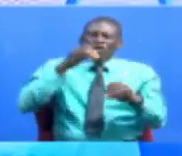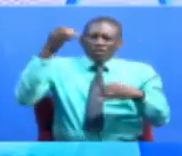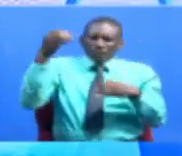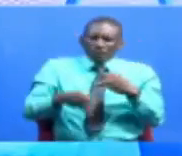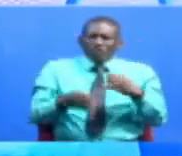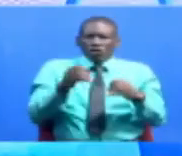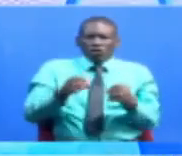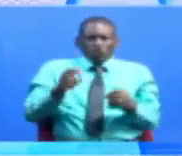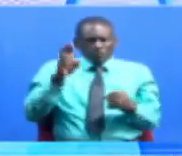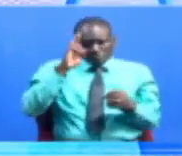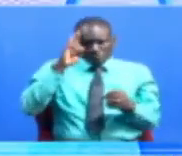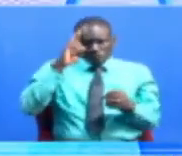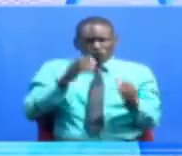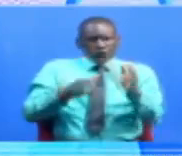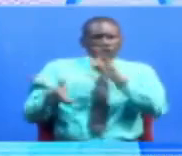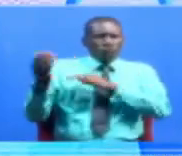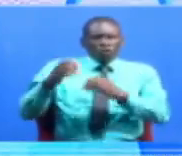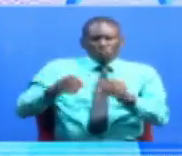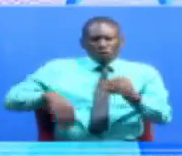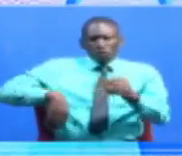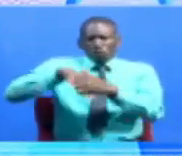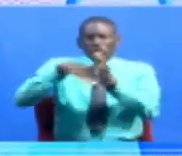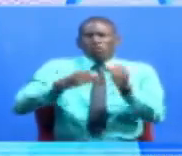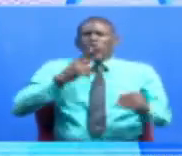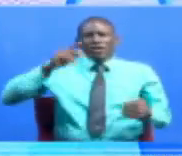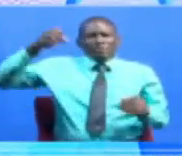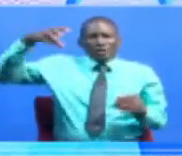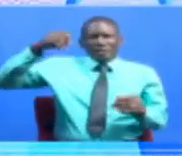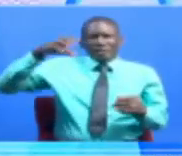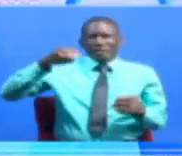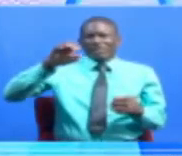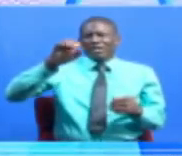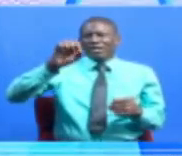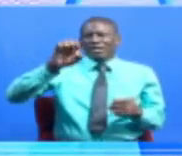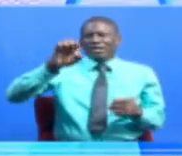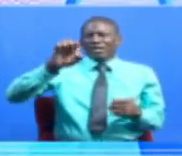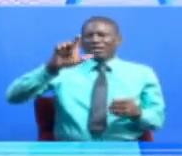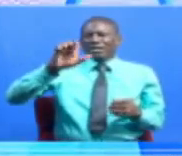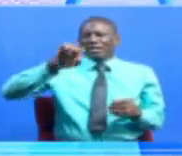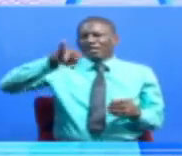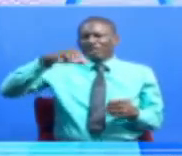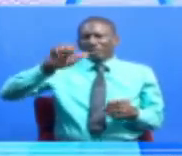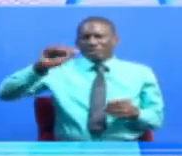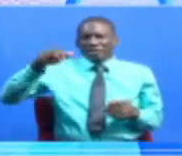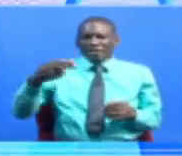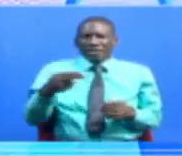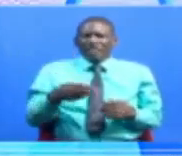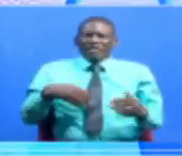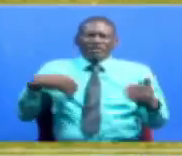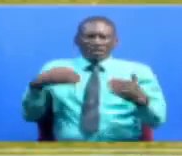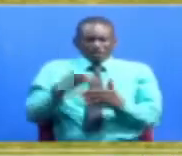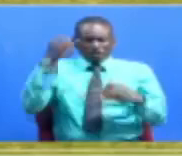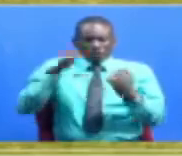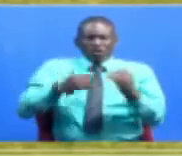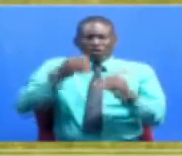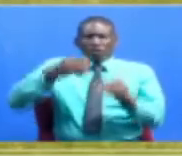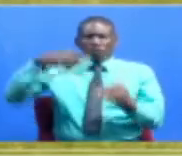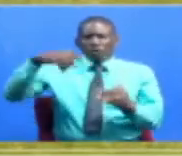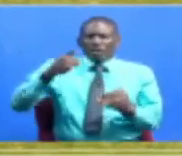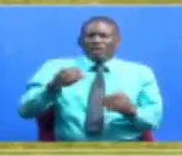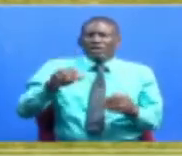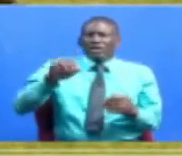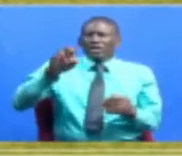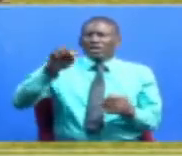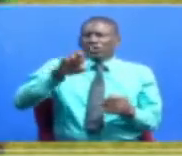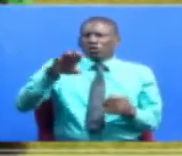la ukumbusho waliyekuwa nyota wa Harambee Stars hayati Elijah Lidonde. Homeboyz iliingia fainali baada ya kuishinda Nzoia Sugar mabao mawili